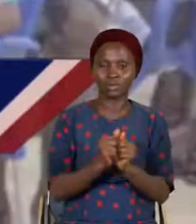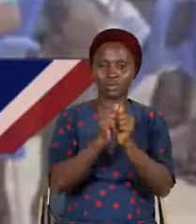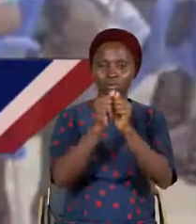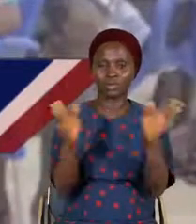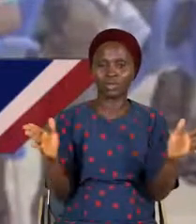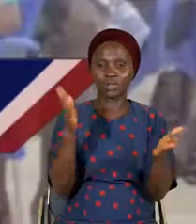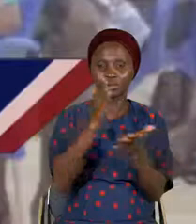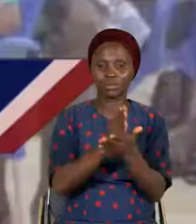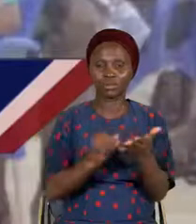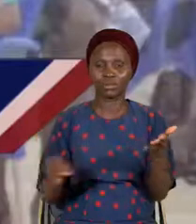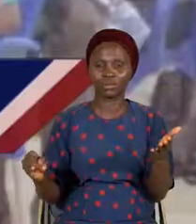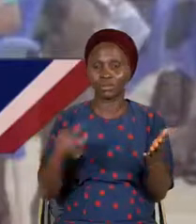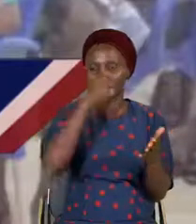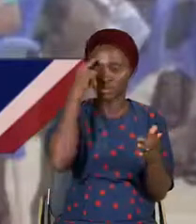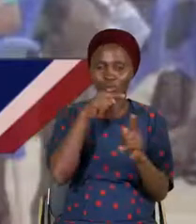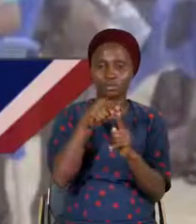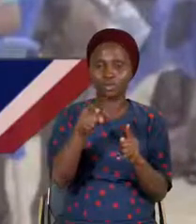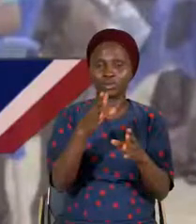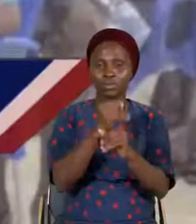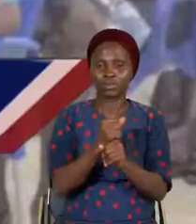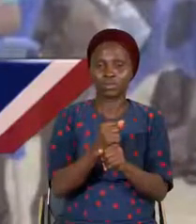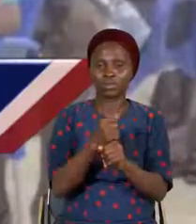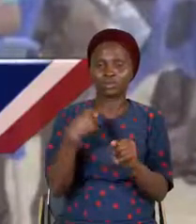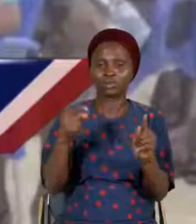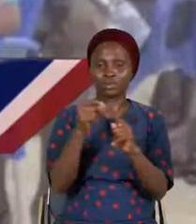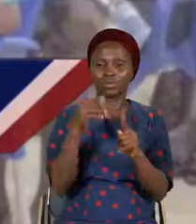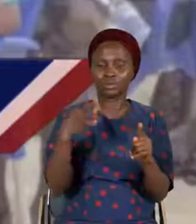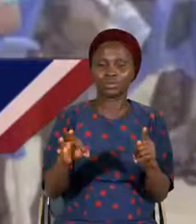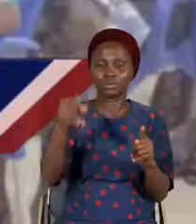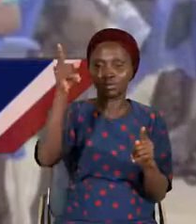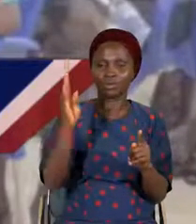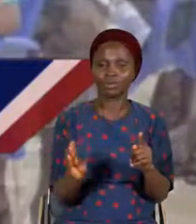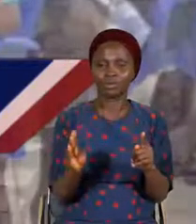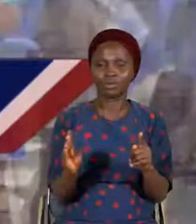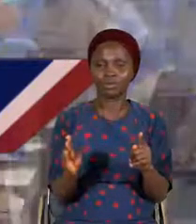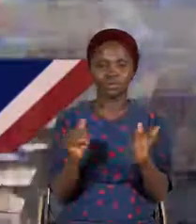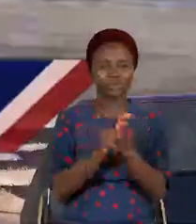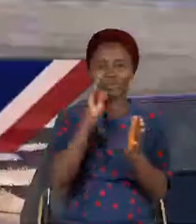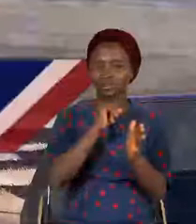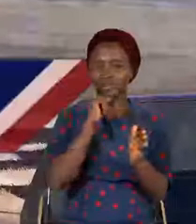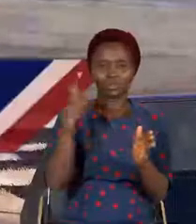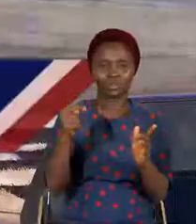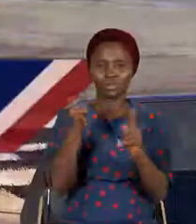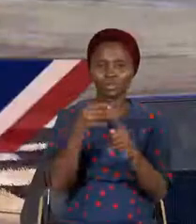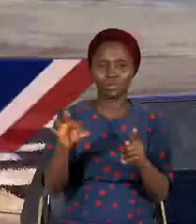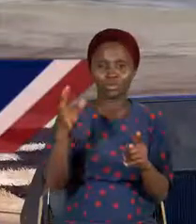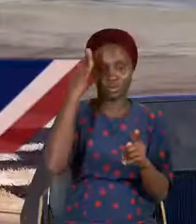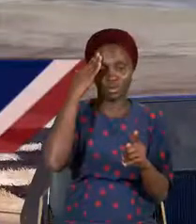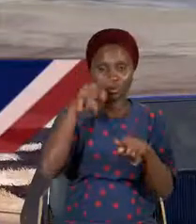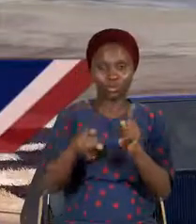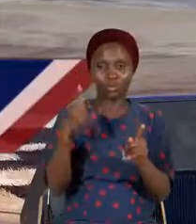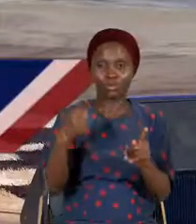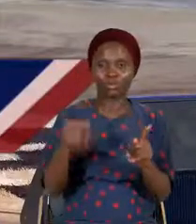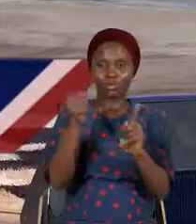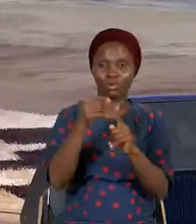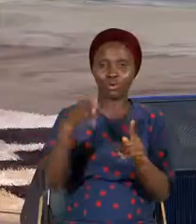1 Thessaloniciens 2, 13. C'est pourquoi nous rendons continuellement grâce à Dieu de ce qu'en recevant la parole de Dieu, non pas la parole de connaissance, la